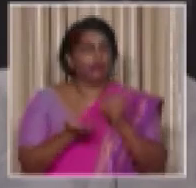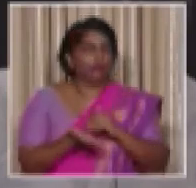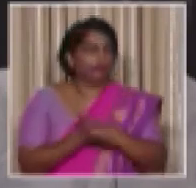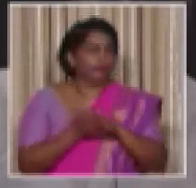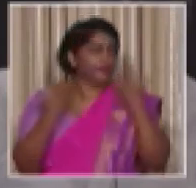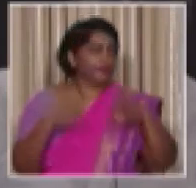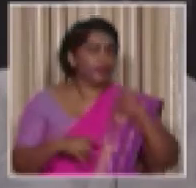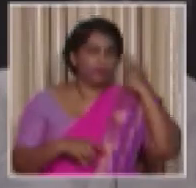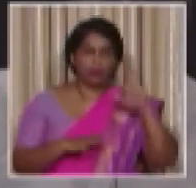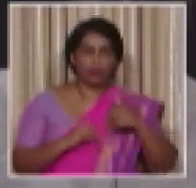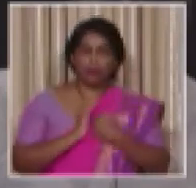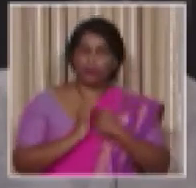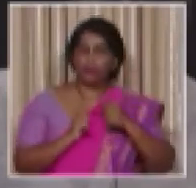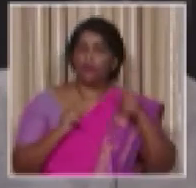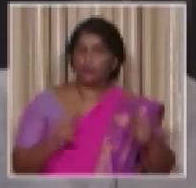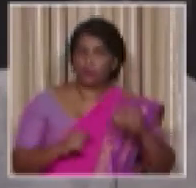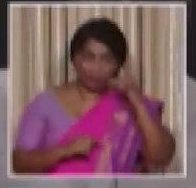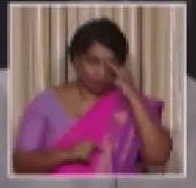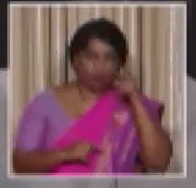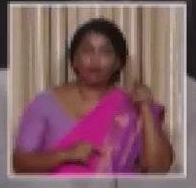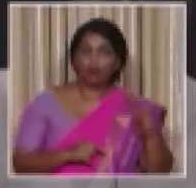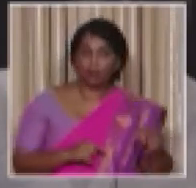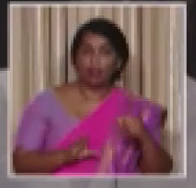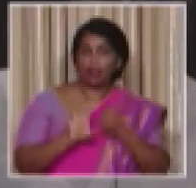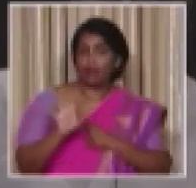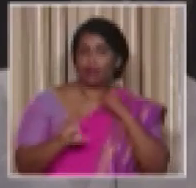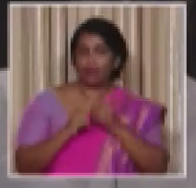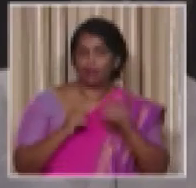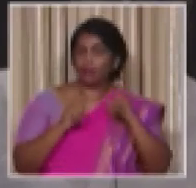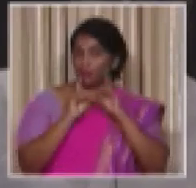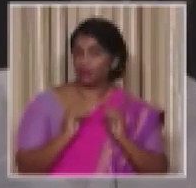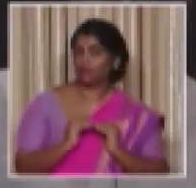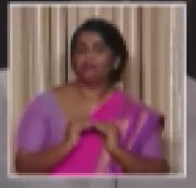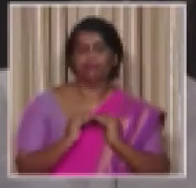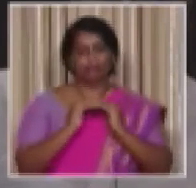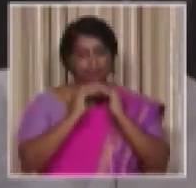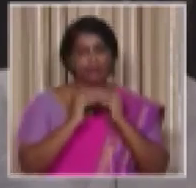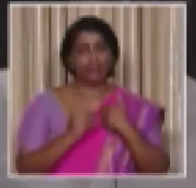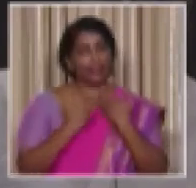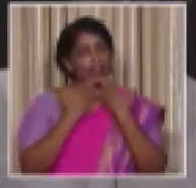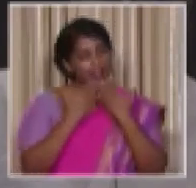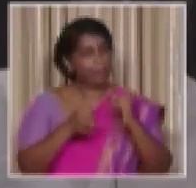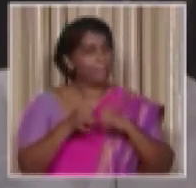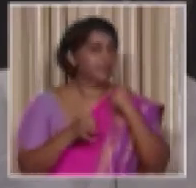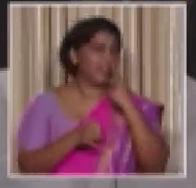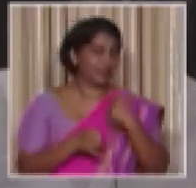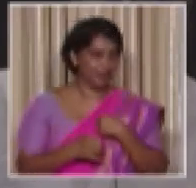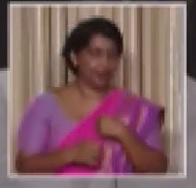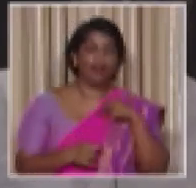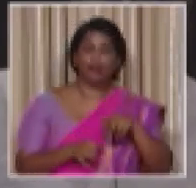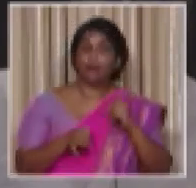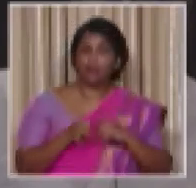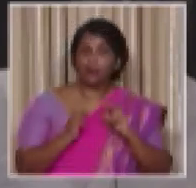ඒ නිසා ගරු විපක්ෂ නායකතුමනි මේක අරගෙන අවුරුද්දක් අතට මම මෙන්න මෙතනට ගෙනත් තිනවා මම සූතිවන්ත වෙන ප්‍රශ්නේ අහුවට මේ